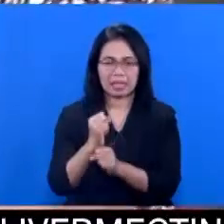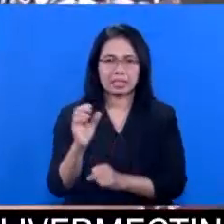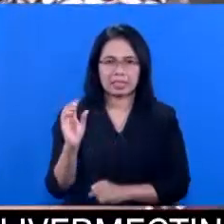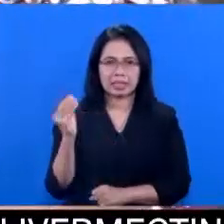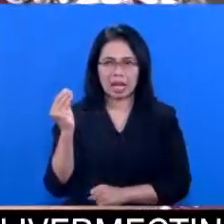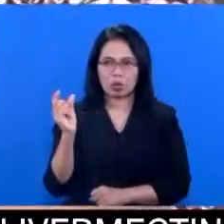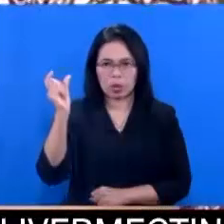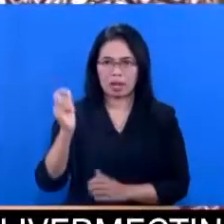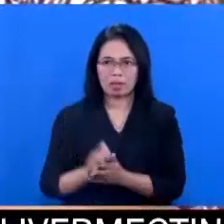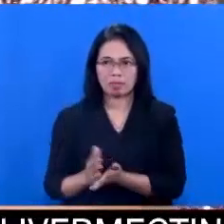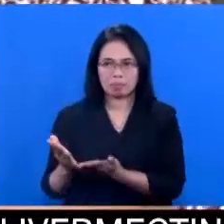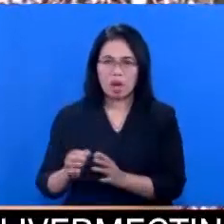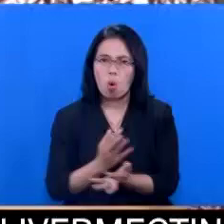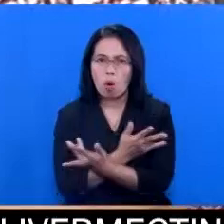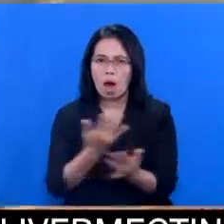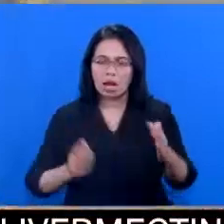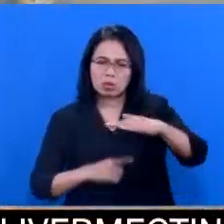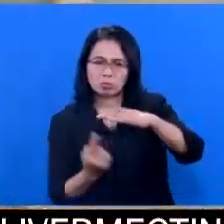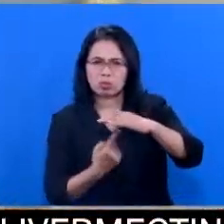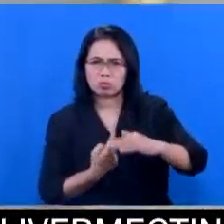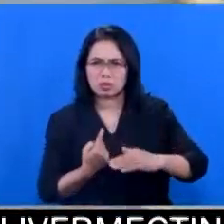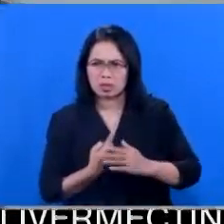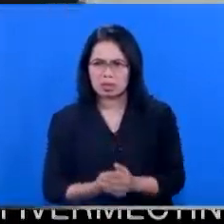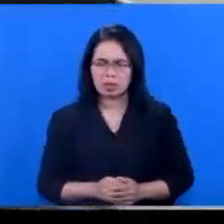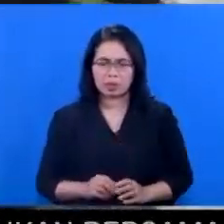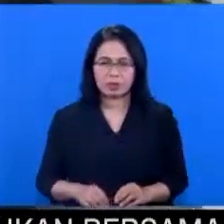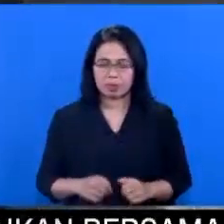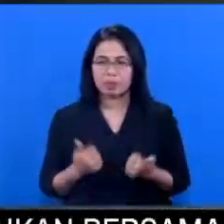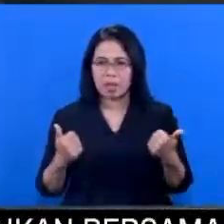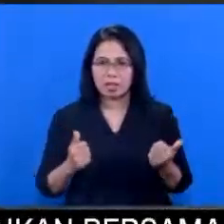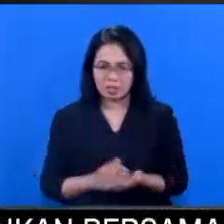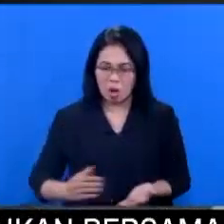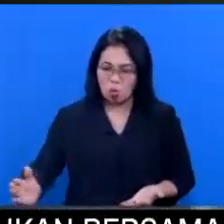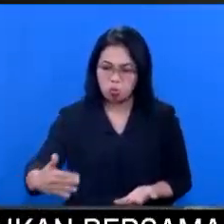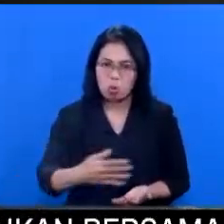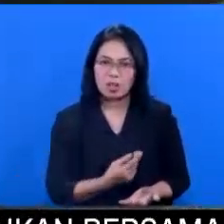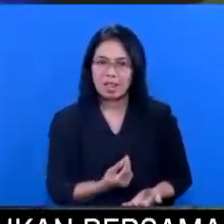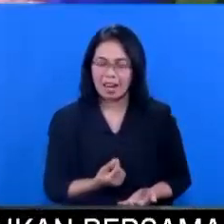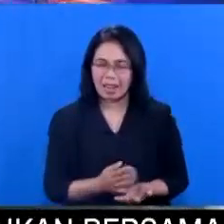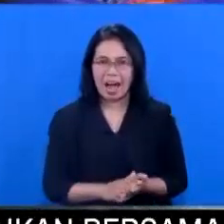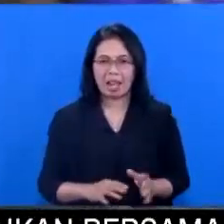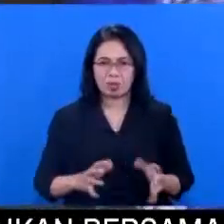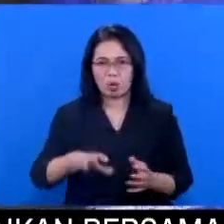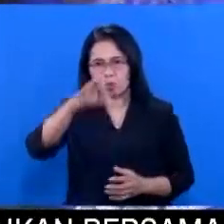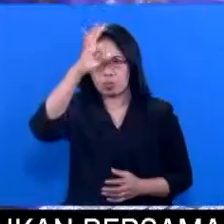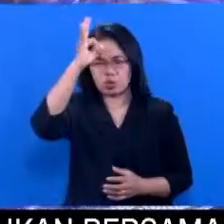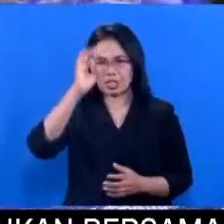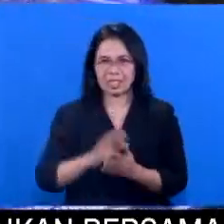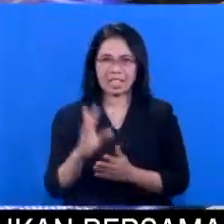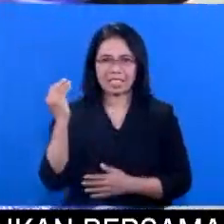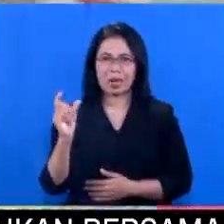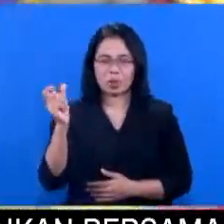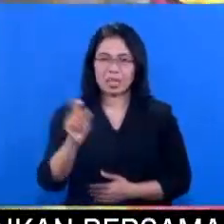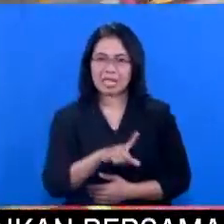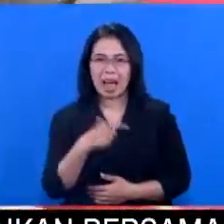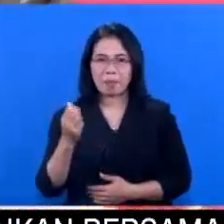tengah menjalani isolasi mandiri itu merupakan hasil pengumpulan dana oleh anggota kepolisian jajaran Polres Metro Jakarta Utara selama 3